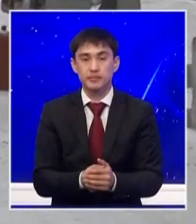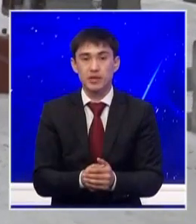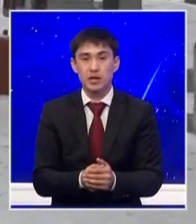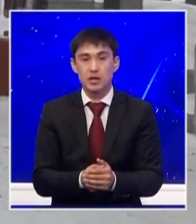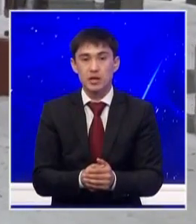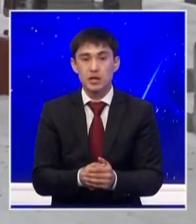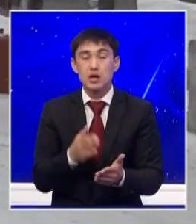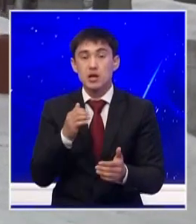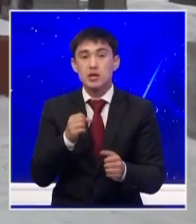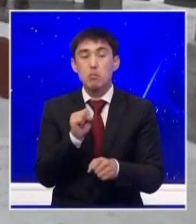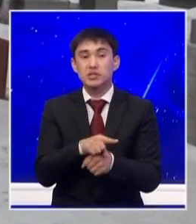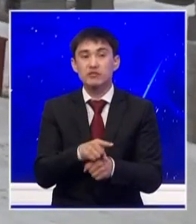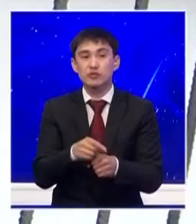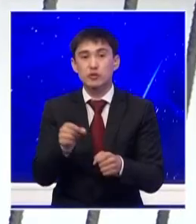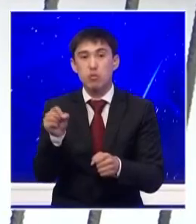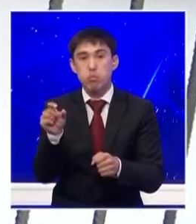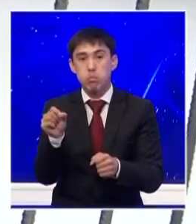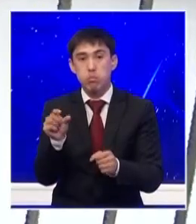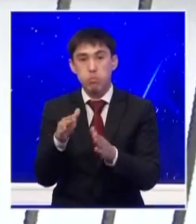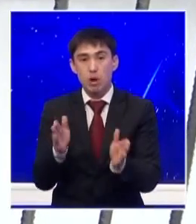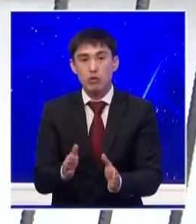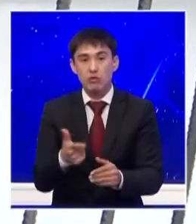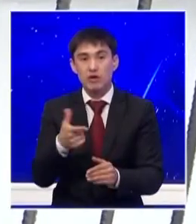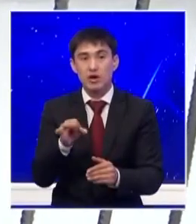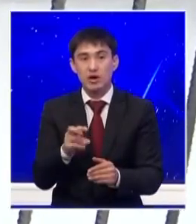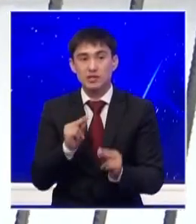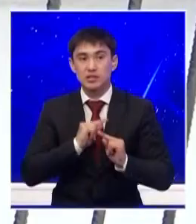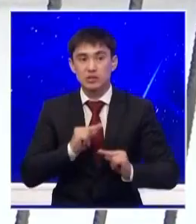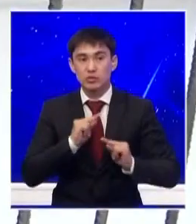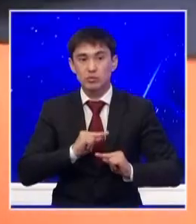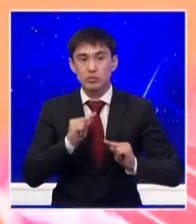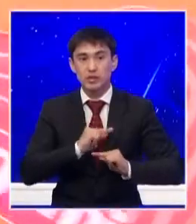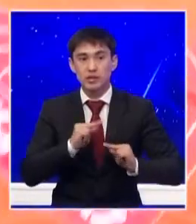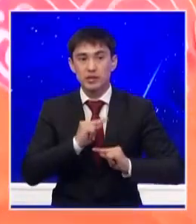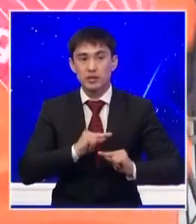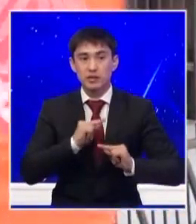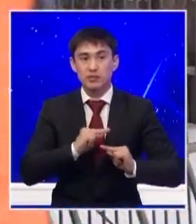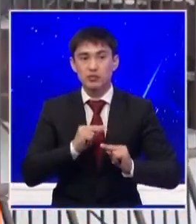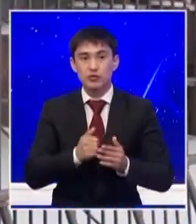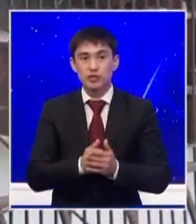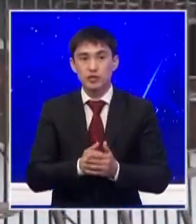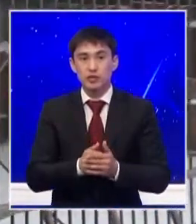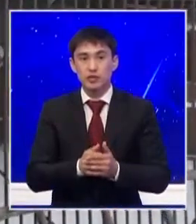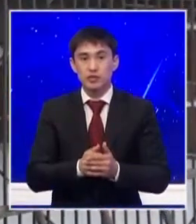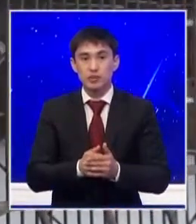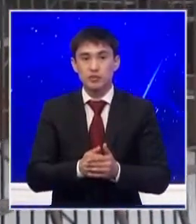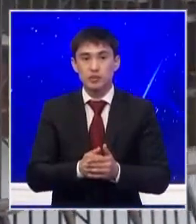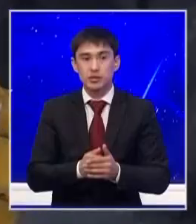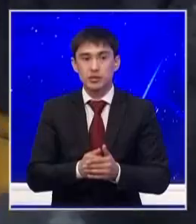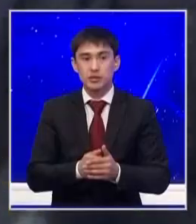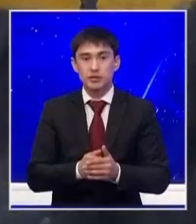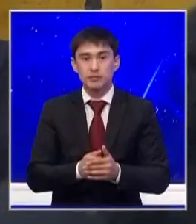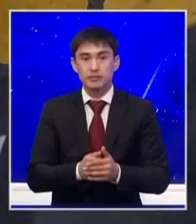оставляют без и поставщиков баллонного газа сотрудниками таких организаций также проводятся плановые встречи и проверка соблюдения